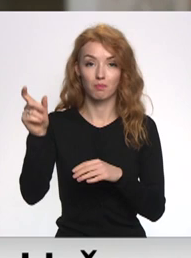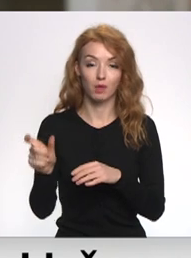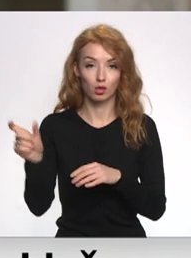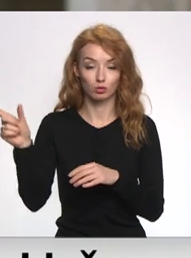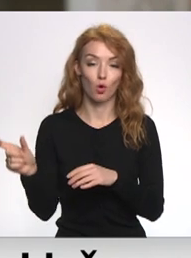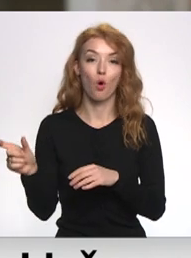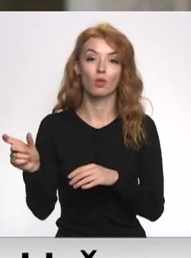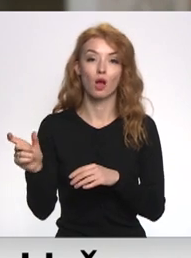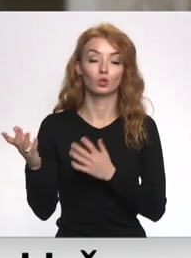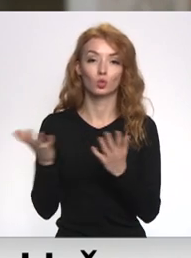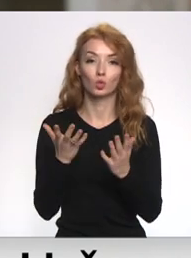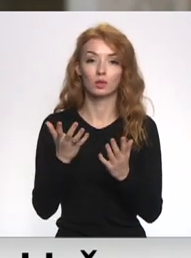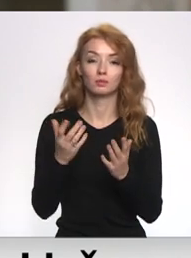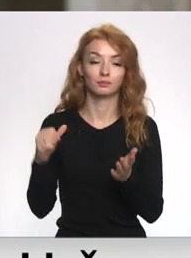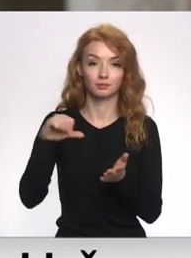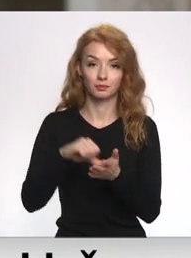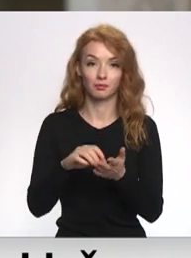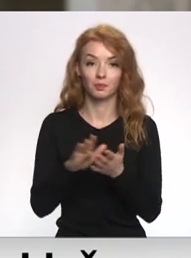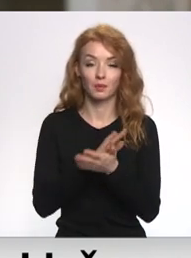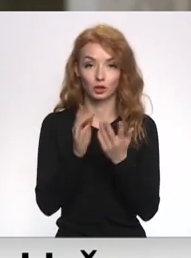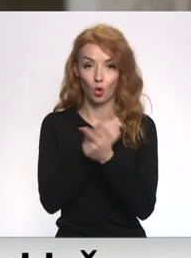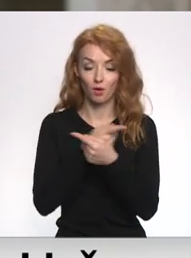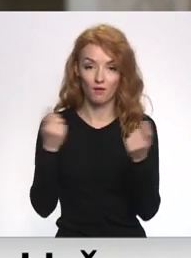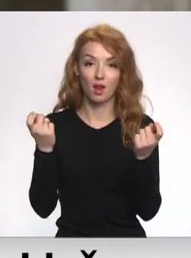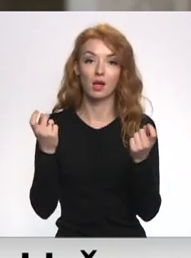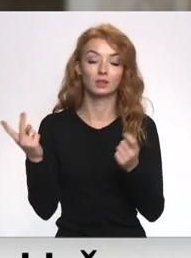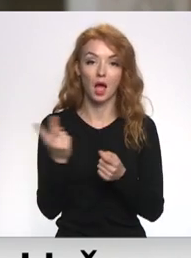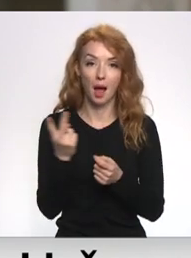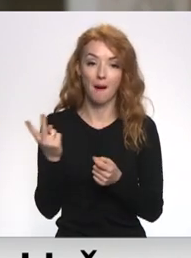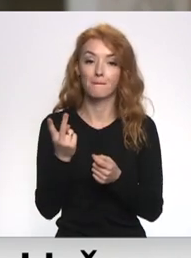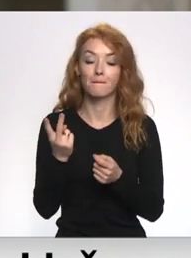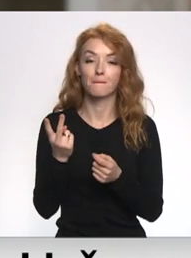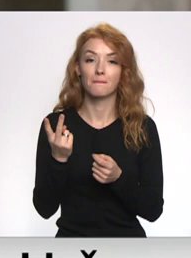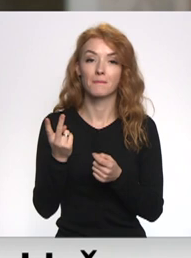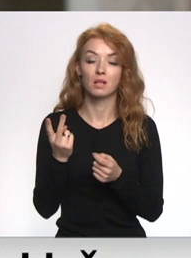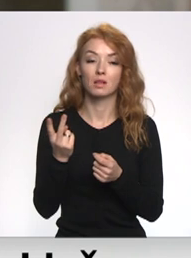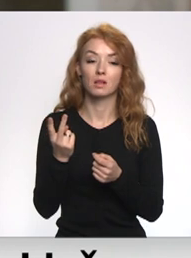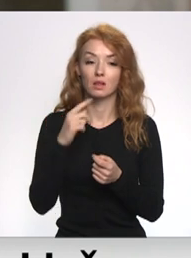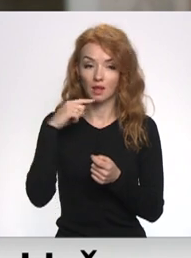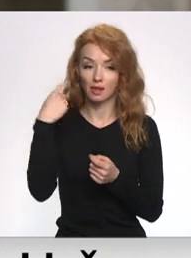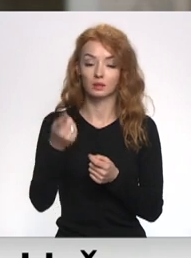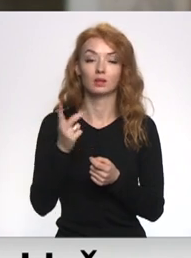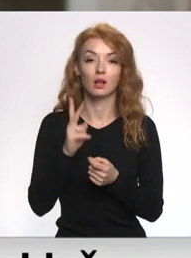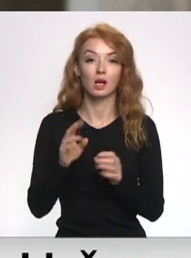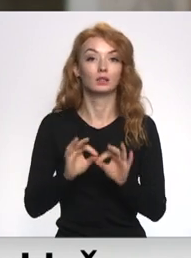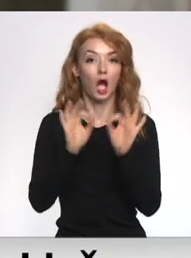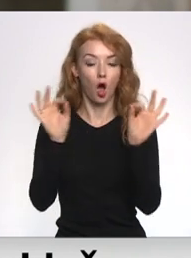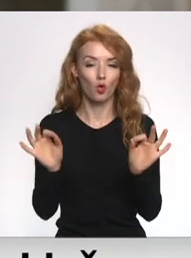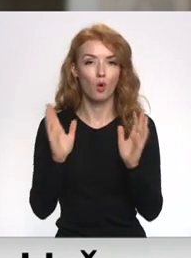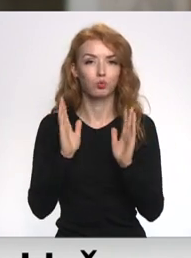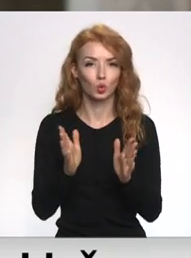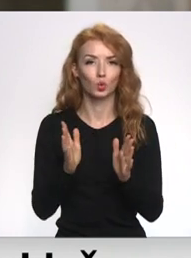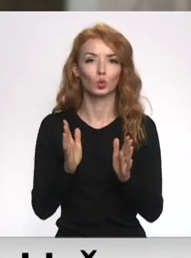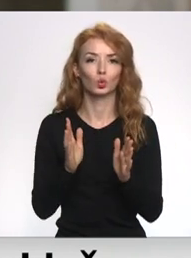uzrunāja medijus pēc šīs tikšanās, proti valsts prezidents un premjers, abi divi, gan Levits, gan Kariņš, uzsvēra, ka sākumā būtu